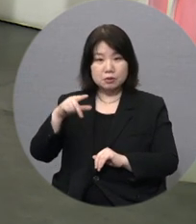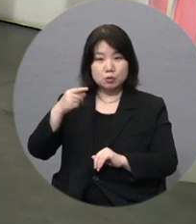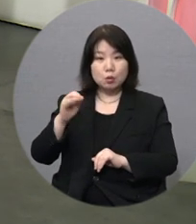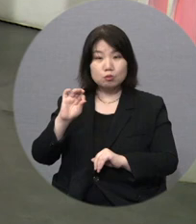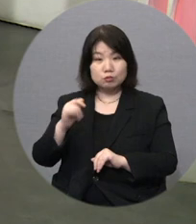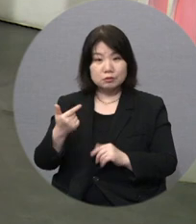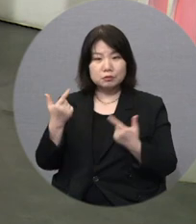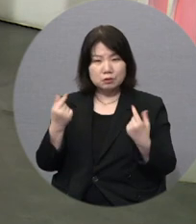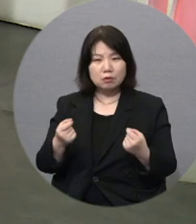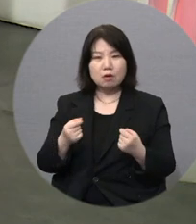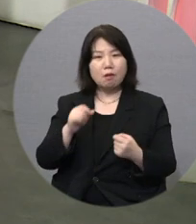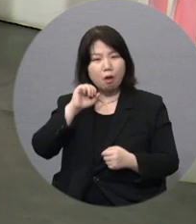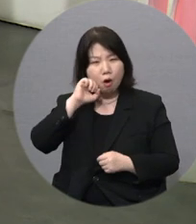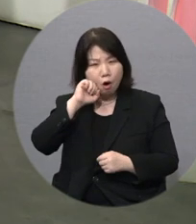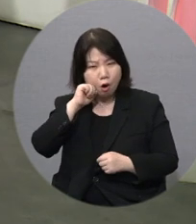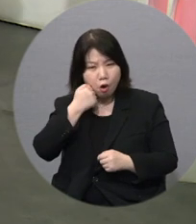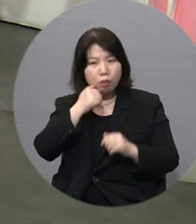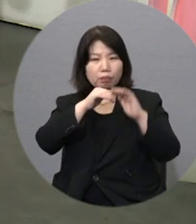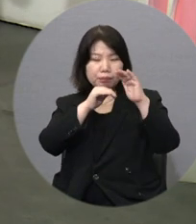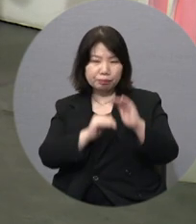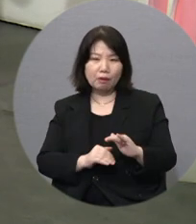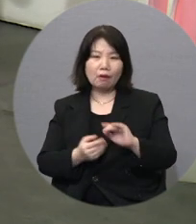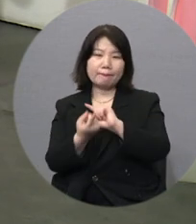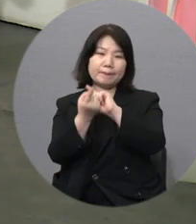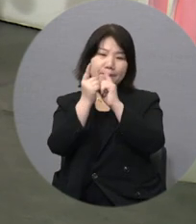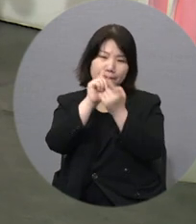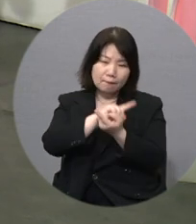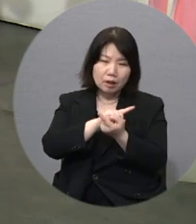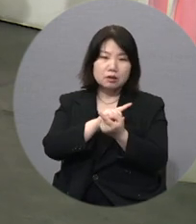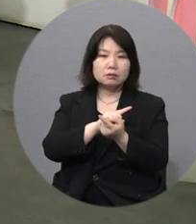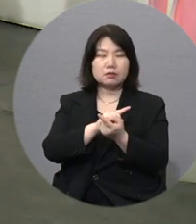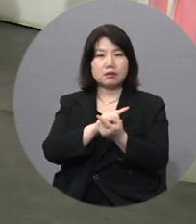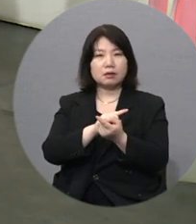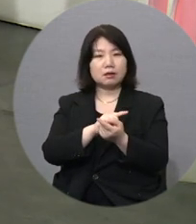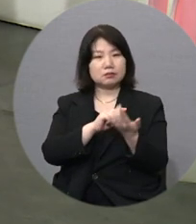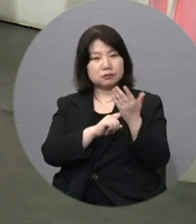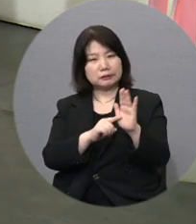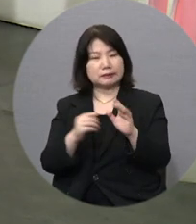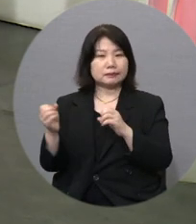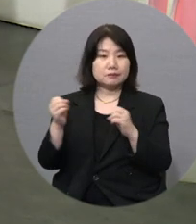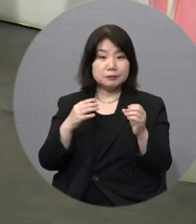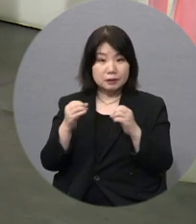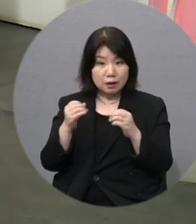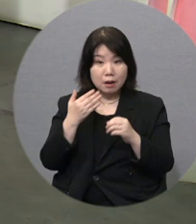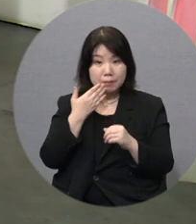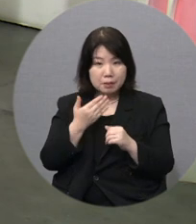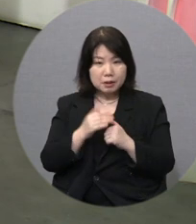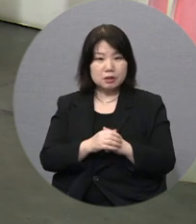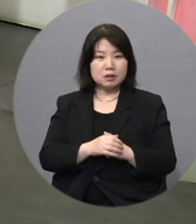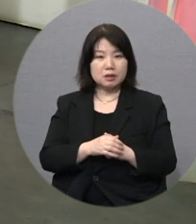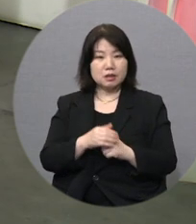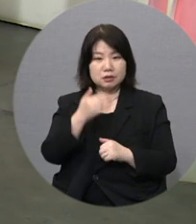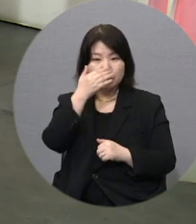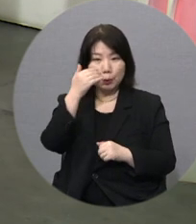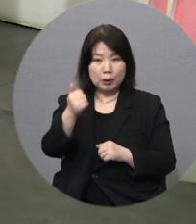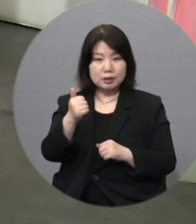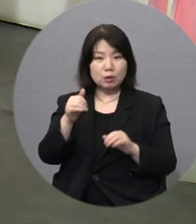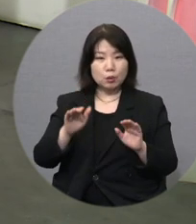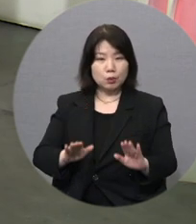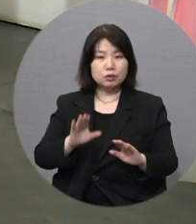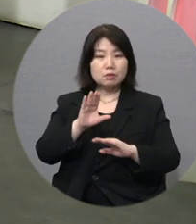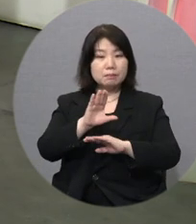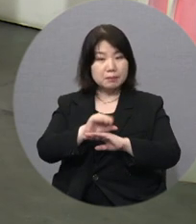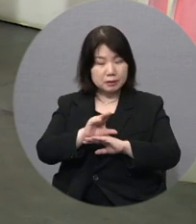이런 애로 사항들을 또 대변을 해서 많 많이 그 그 그 대화를 하셨을 건데 우리 그 황회장님서 오늘